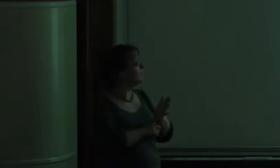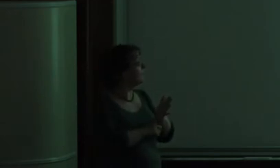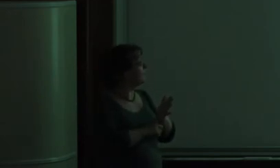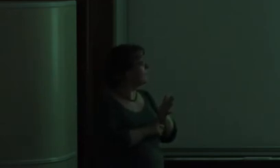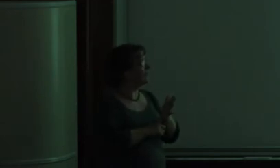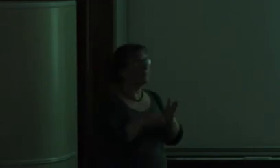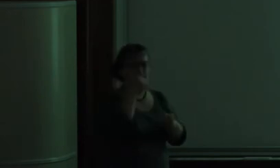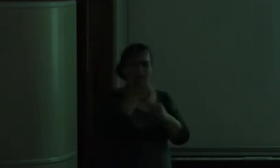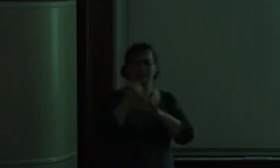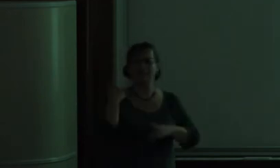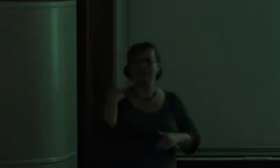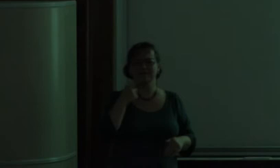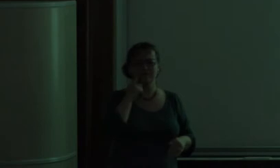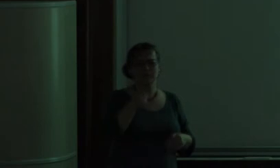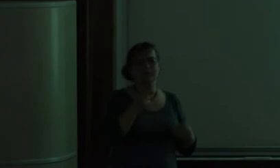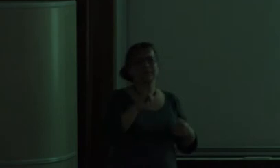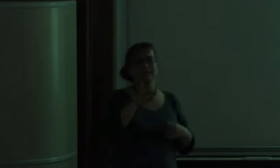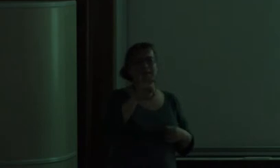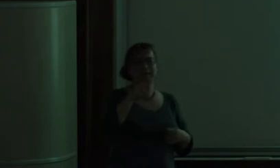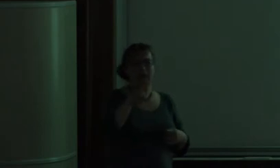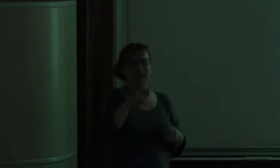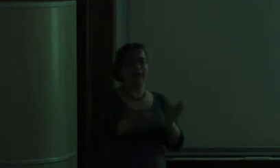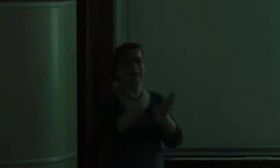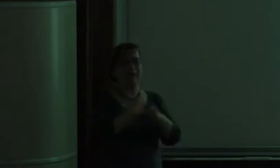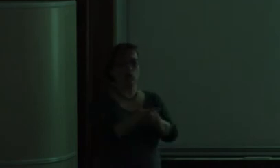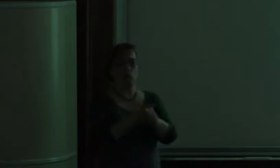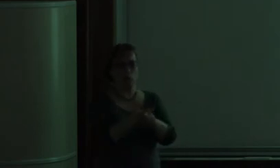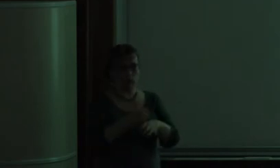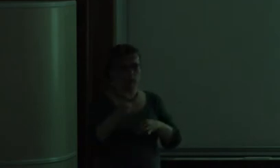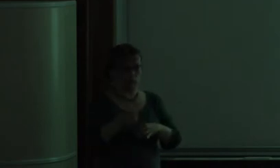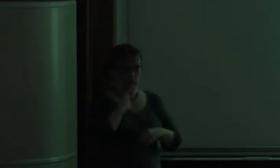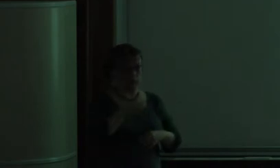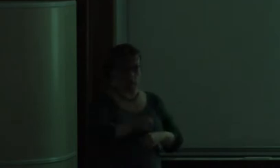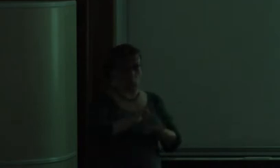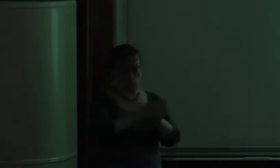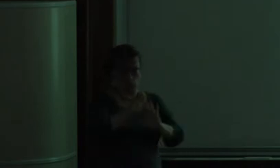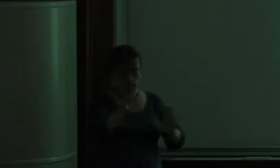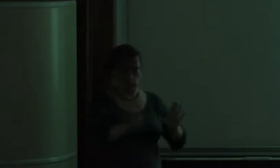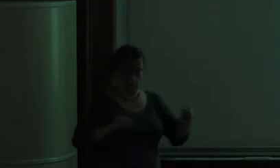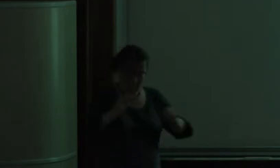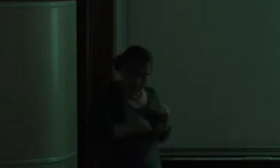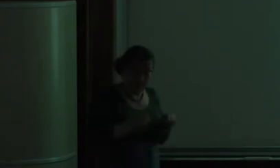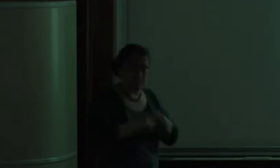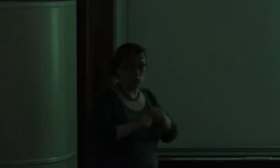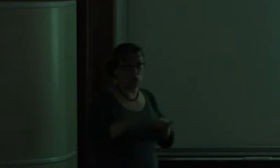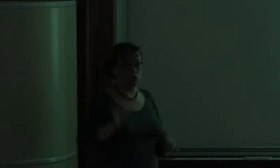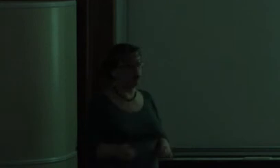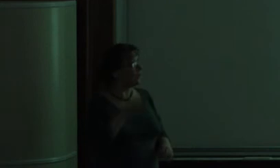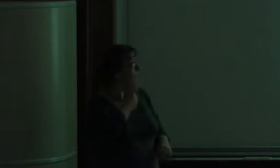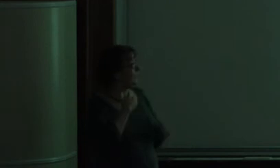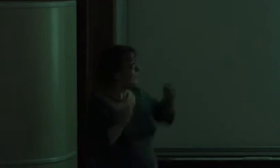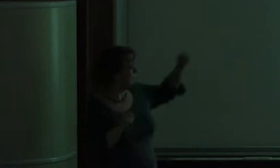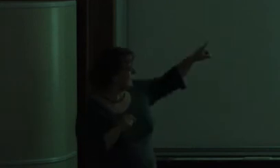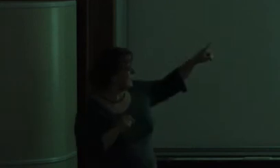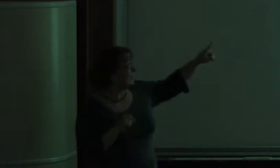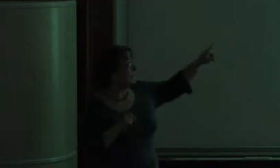Itertools, je vous en avais parlé derrière. Itertools prend n'importe quel itérable et peut lui appliquer quelque chose. Et ce petit slice là, il va me permettre